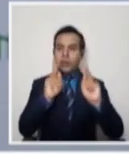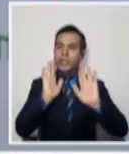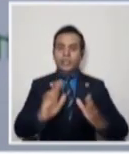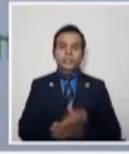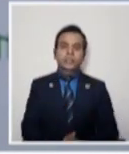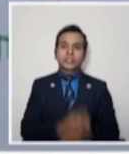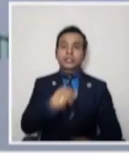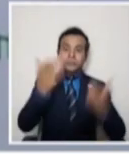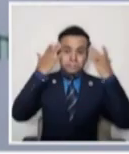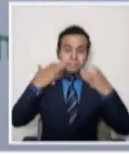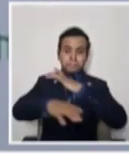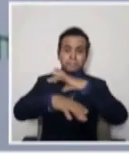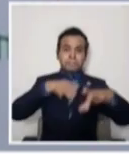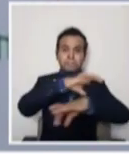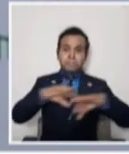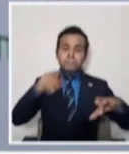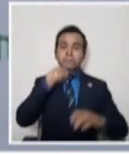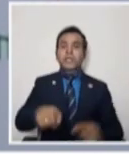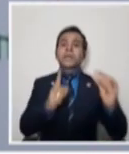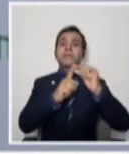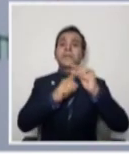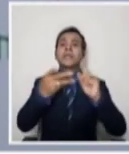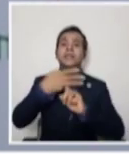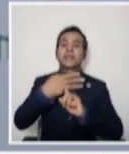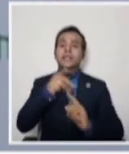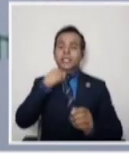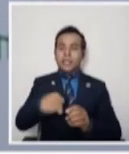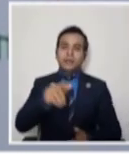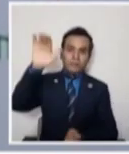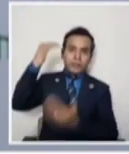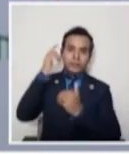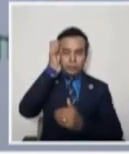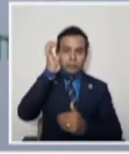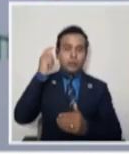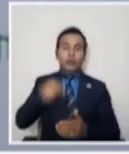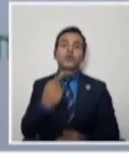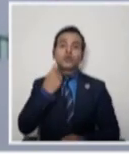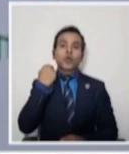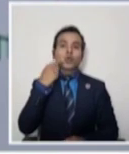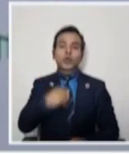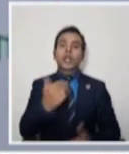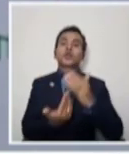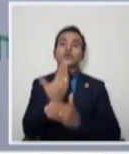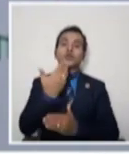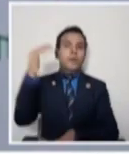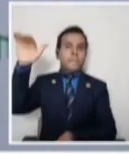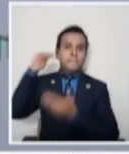ঔষধাগারে কোনো ব্যক্তিগত সুরক্ষা সামগ্রী সংগৃহীত হয় নাই, তবে আমাদের এ পর্যন্ত সংগৃহীত